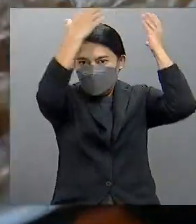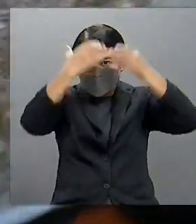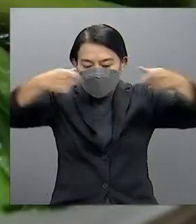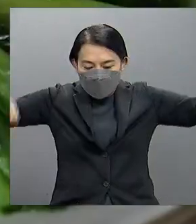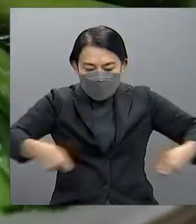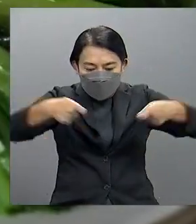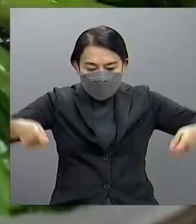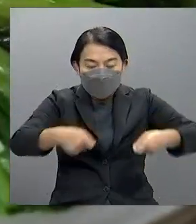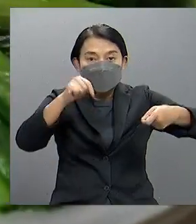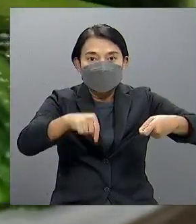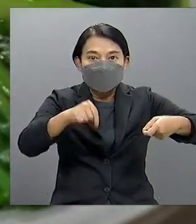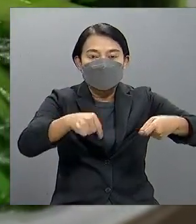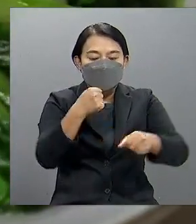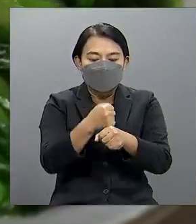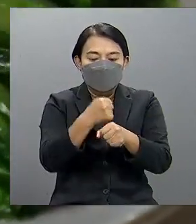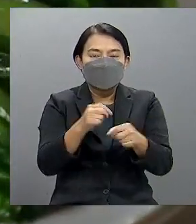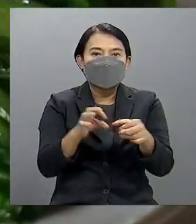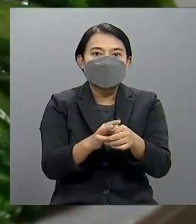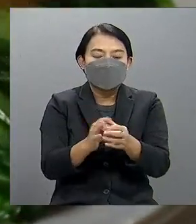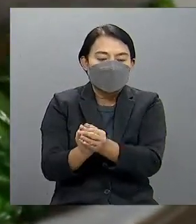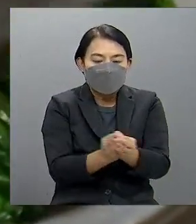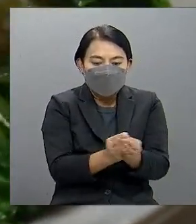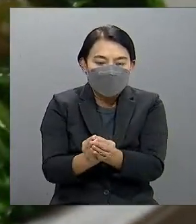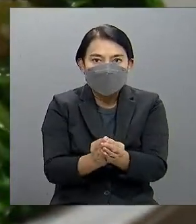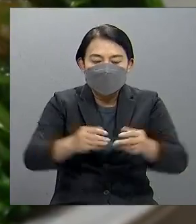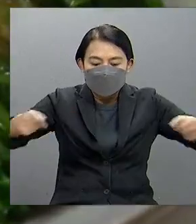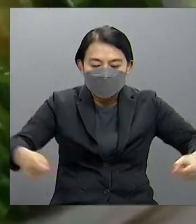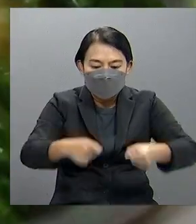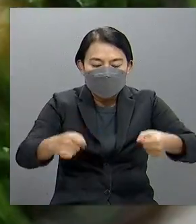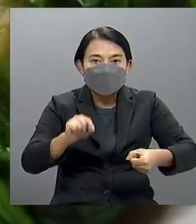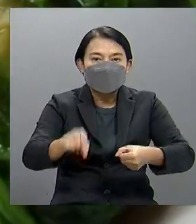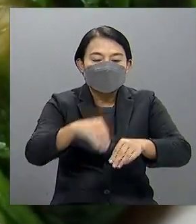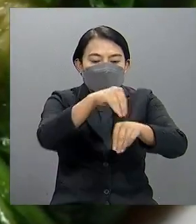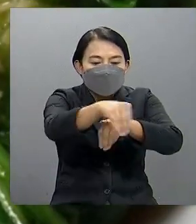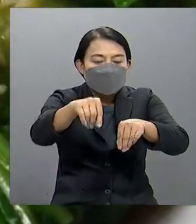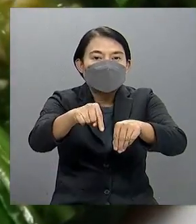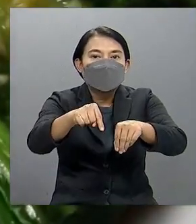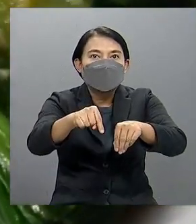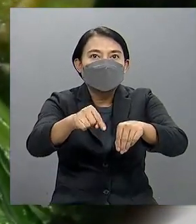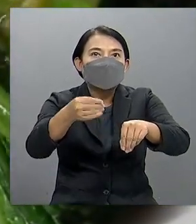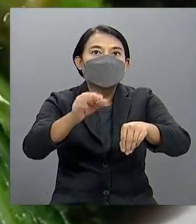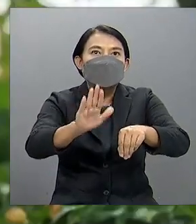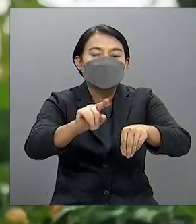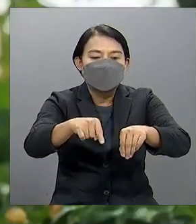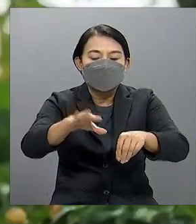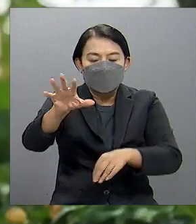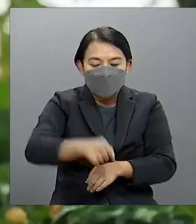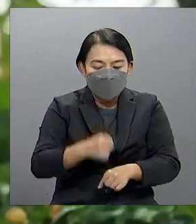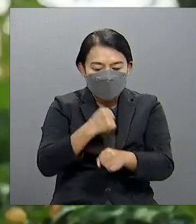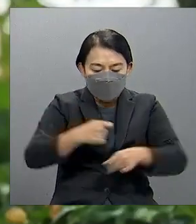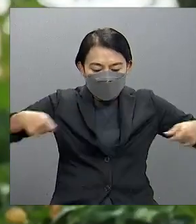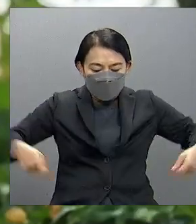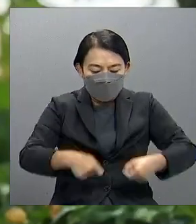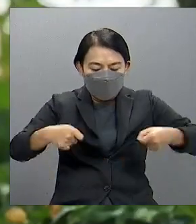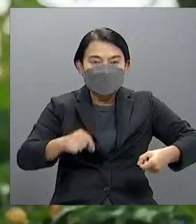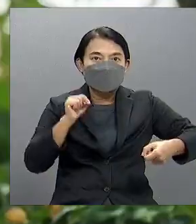เรื่องของการทําอาหารซึ่งนำผักจากโลงเมื่อน จโุนคงเรา ไปหแปรรูปเป็อาหารเราก็ไปดวยกได้